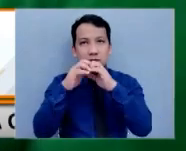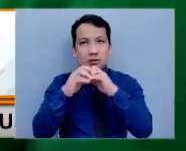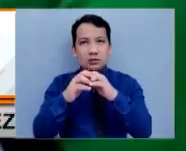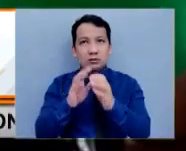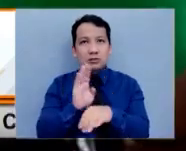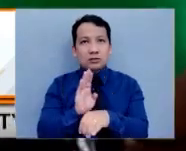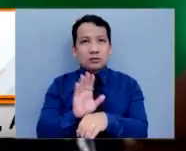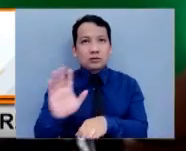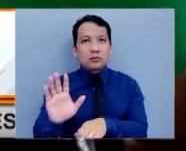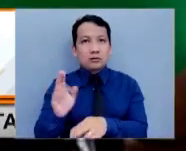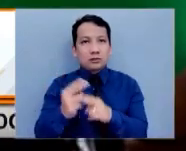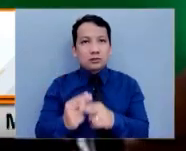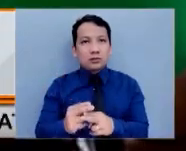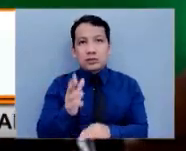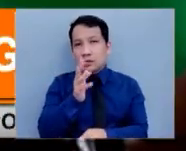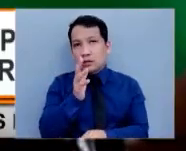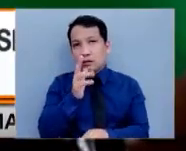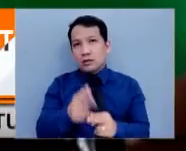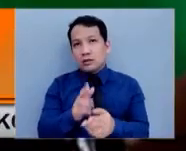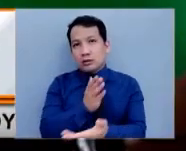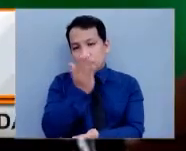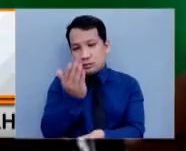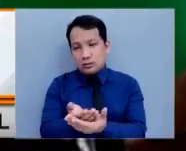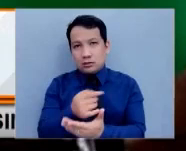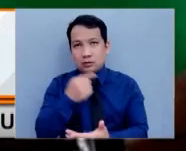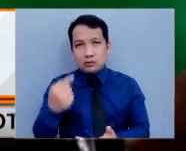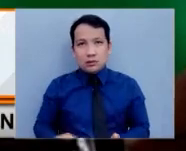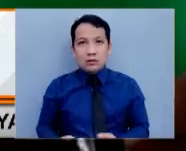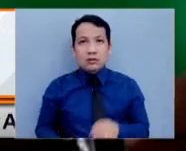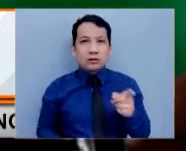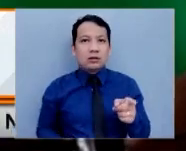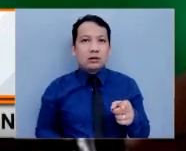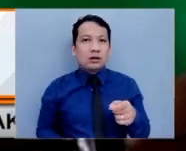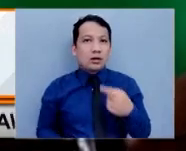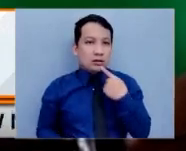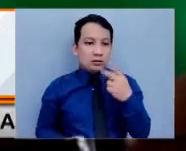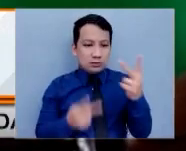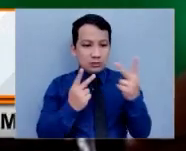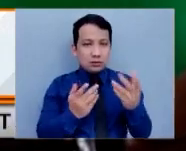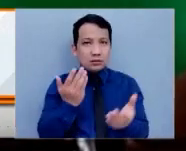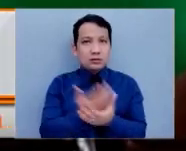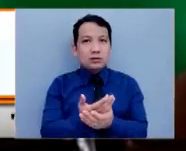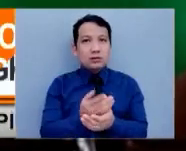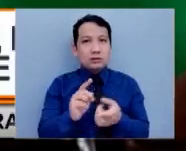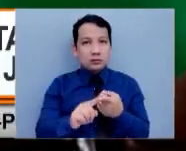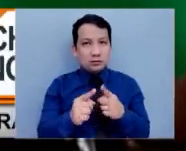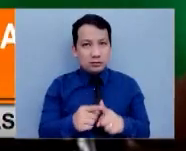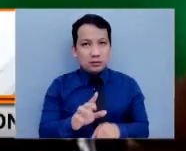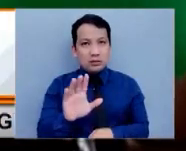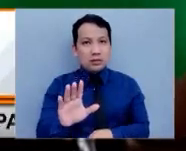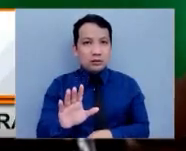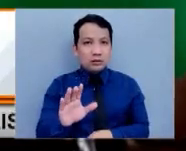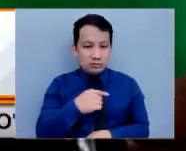ina. At dahil nandun na rin po siya sa China, nag-courtesy visit na rin po siya sa kanyang kaibigan, si